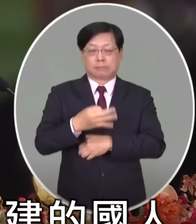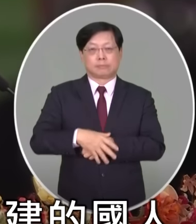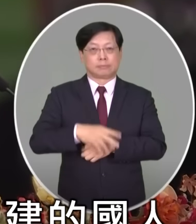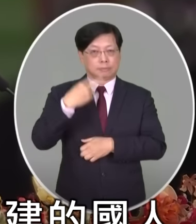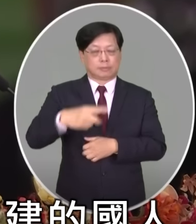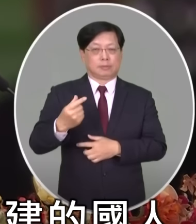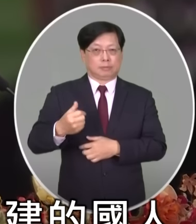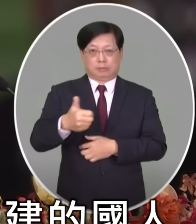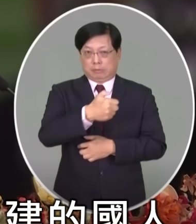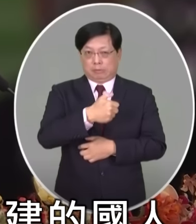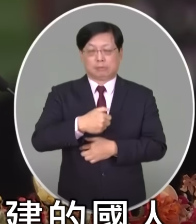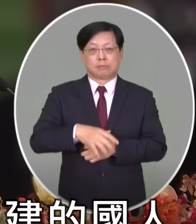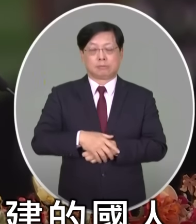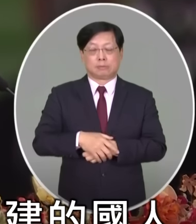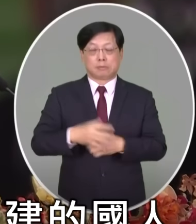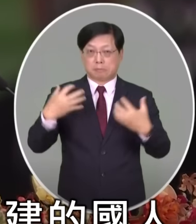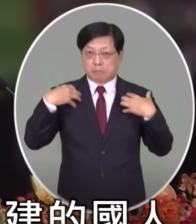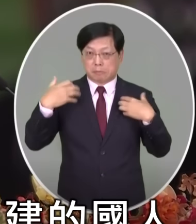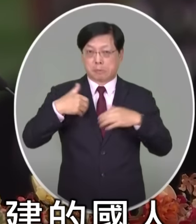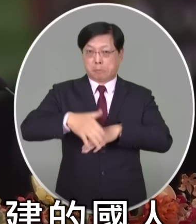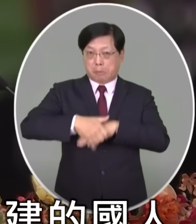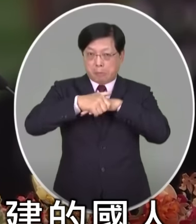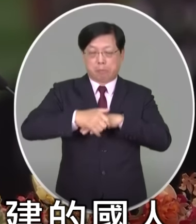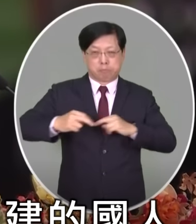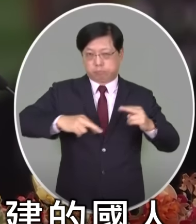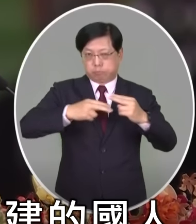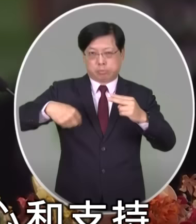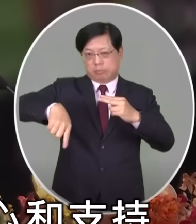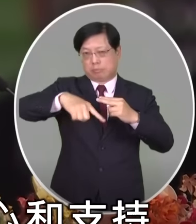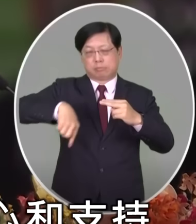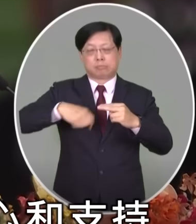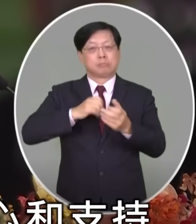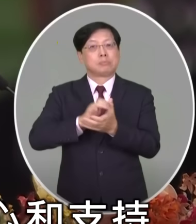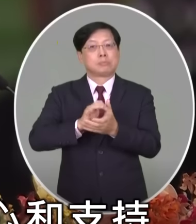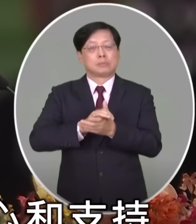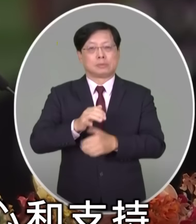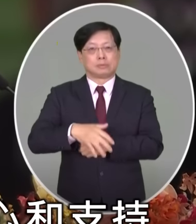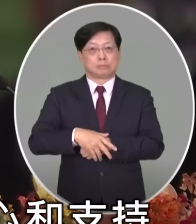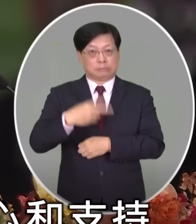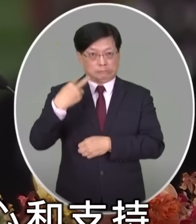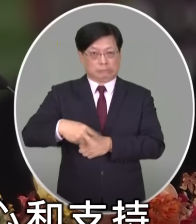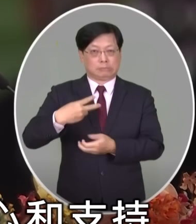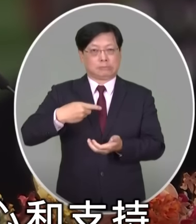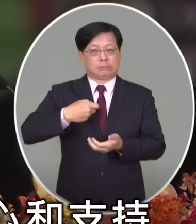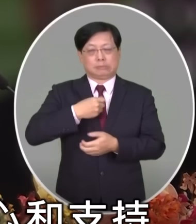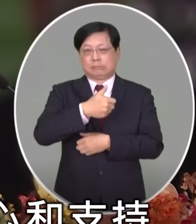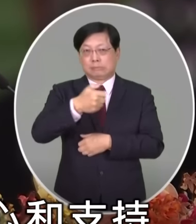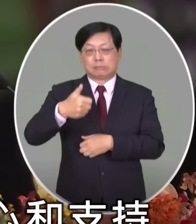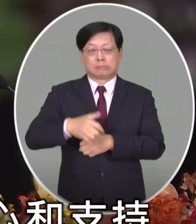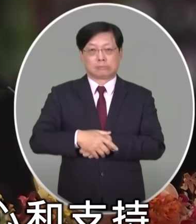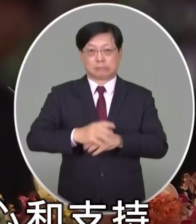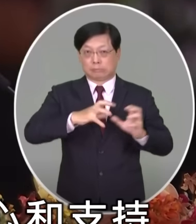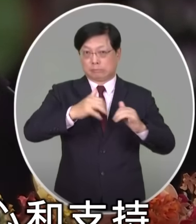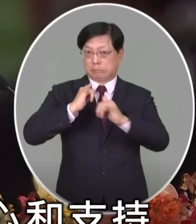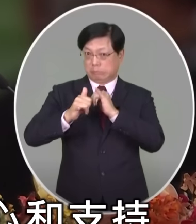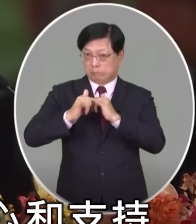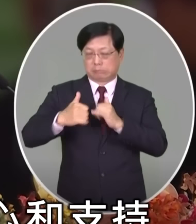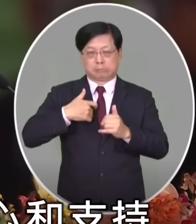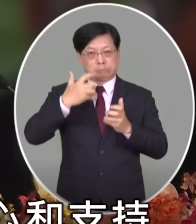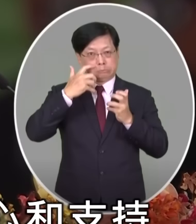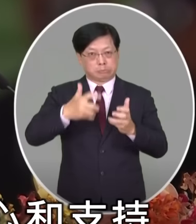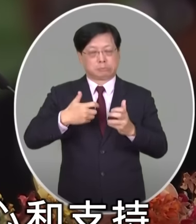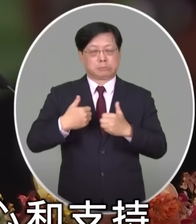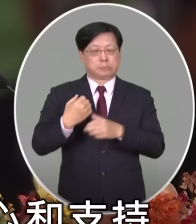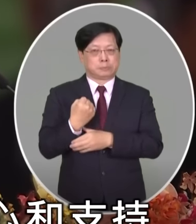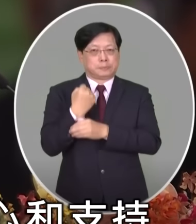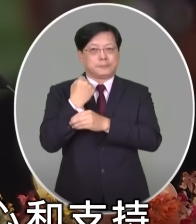所有协助救灾和重建的国人，以及再次感谢国际社会的关心和